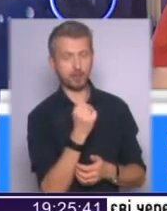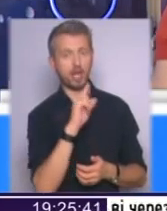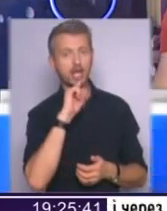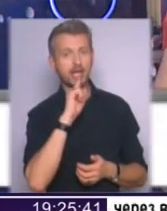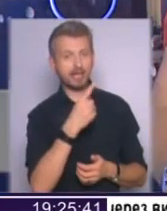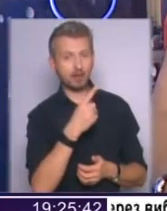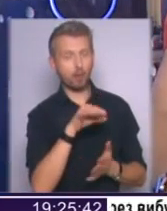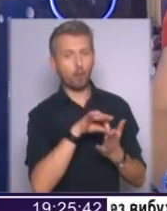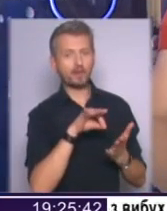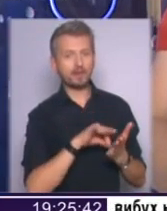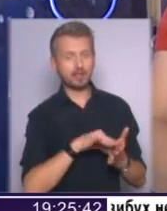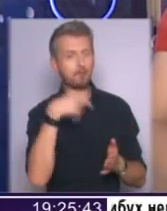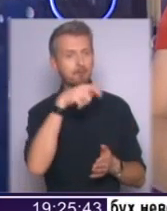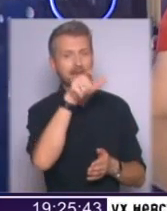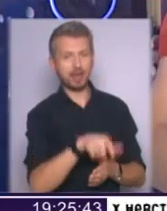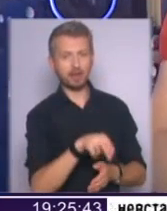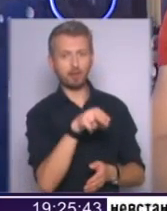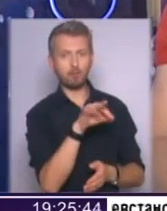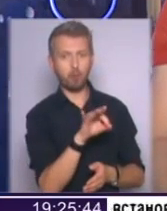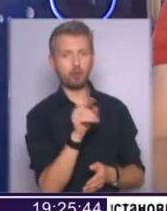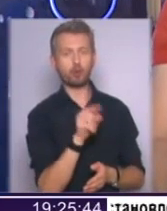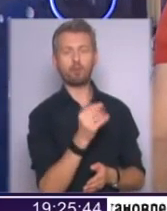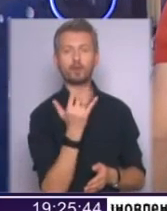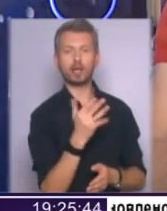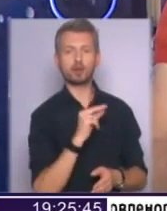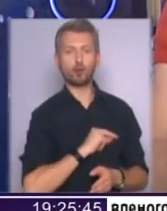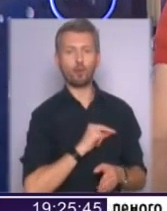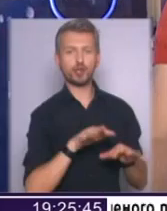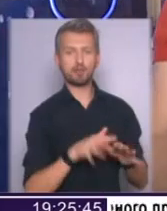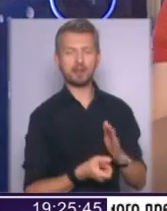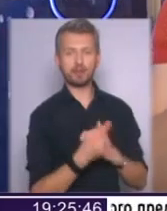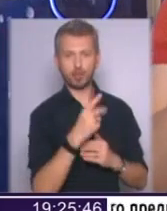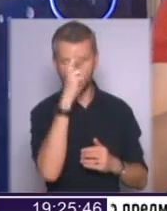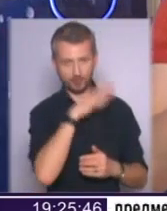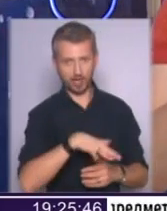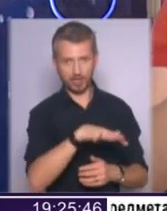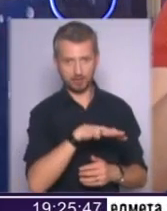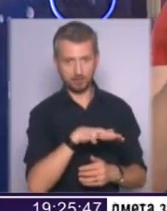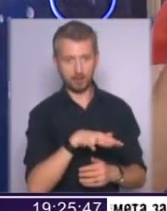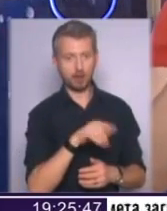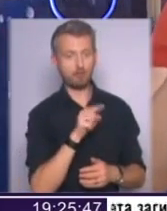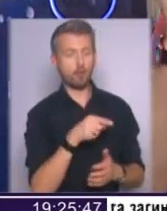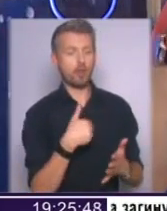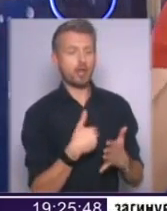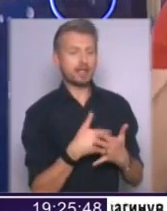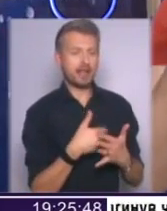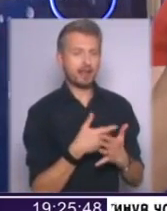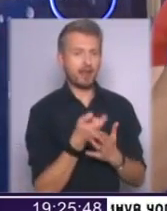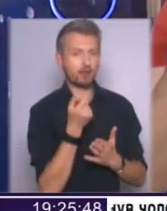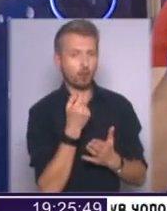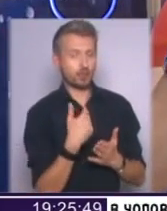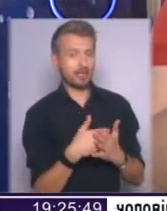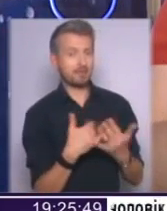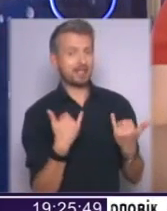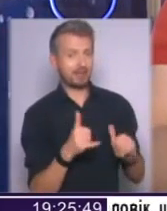Тобто оцінка президента, наприклад, по тому, скільки робочих місць з'явилося в країні. Вона здається трохи нібито дивно для